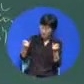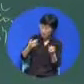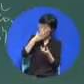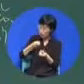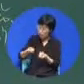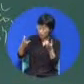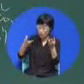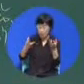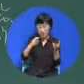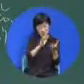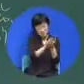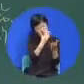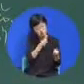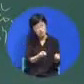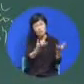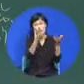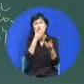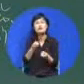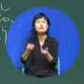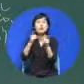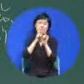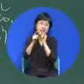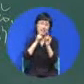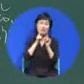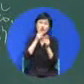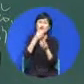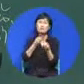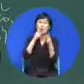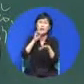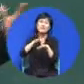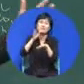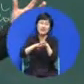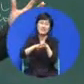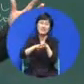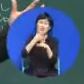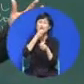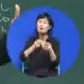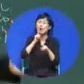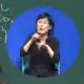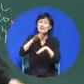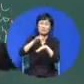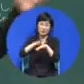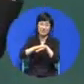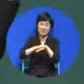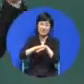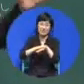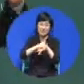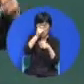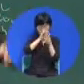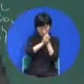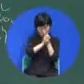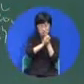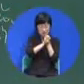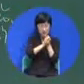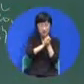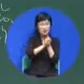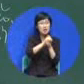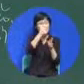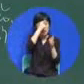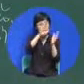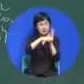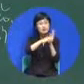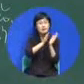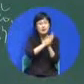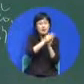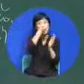이렇게 해야 돼요. That's why, as people who are saved, morning and night, you should look in the mirror, bless yourself, and then bless other people. And